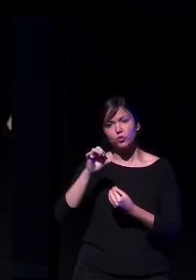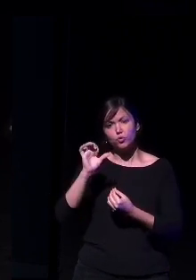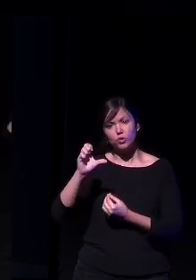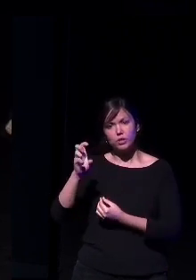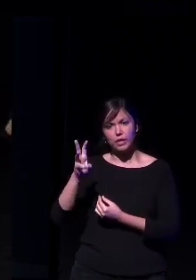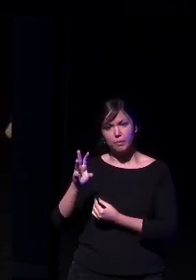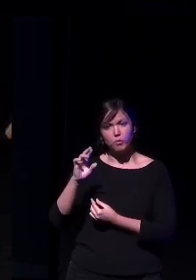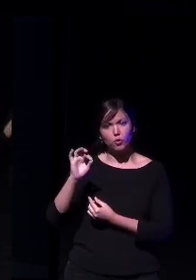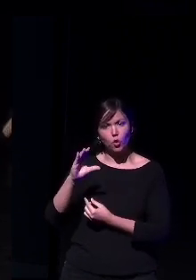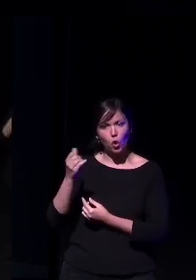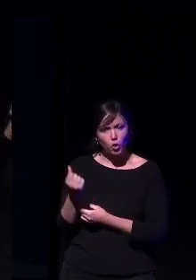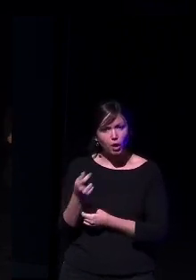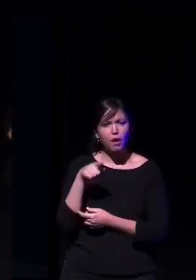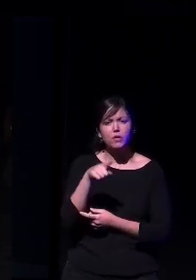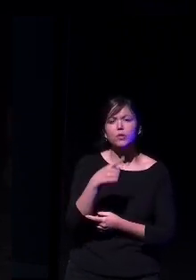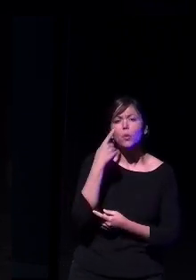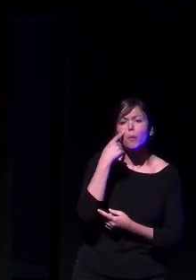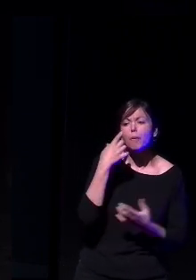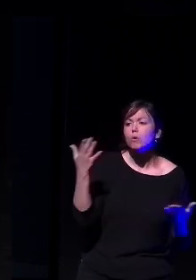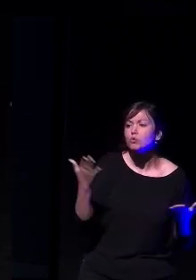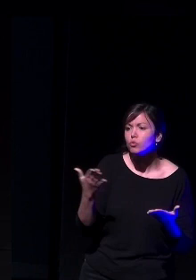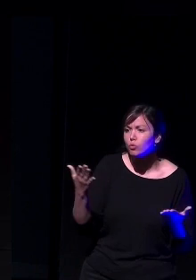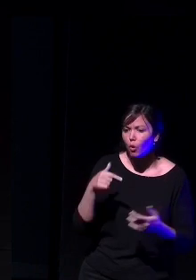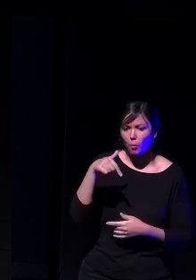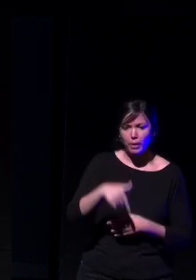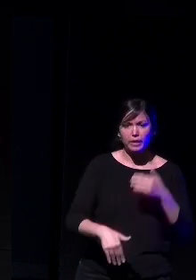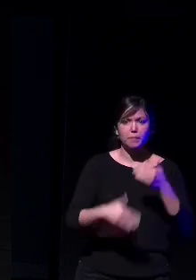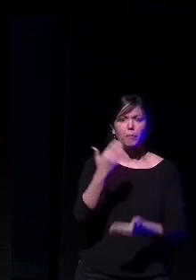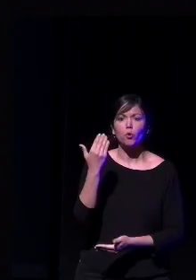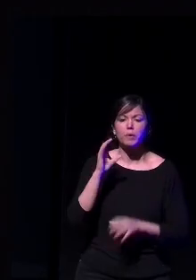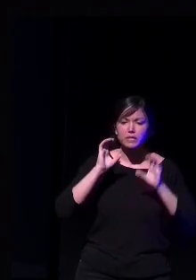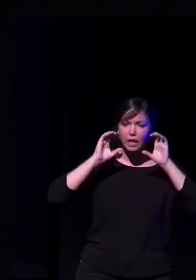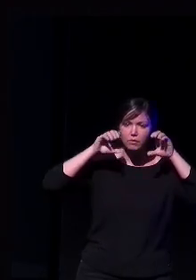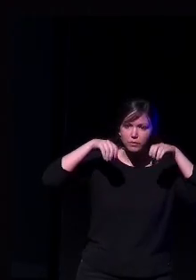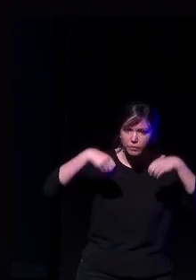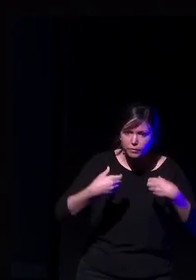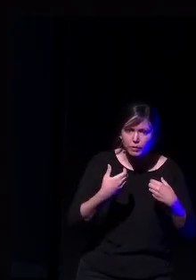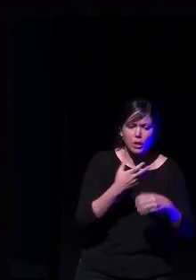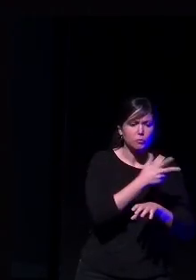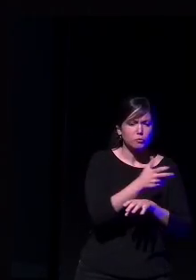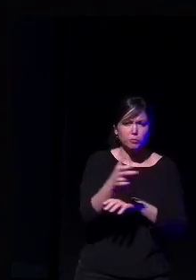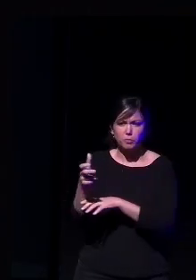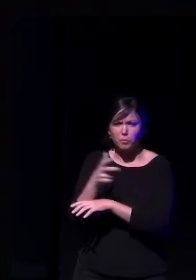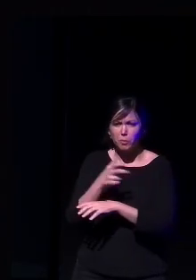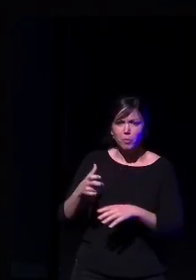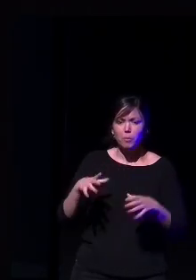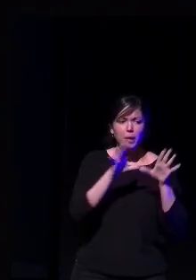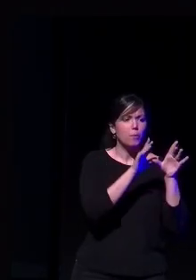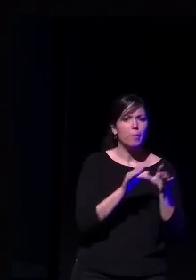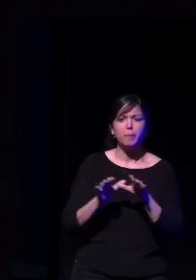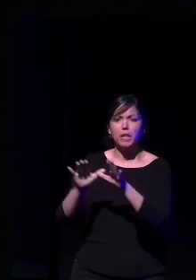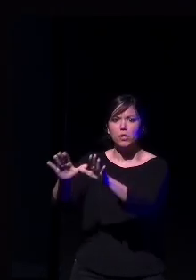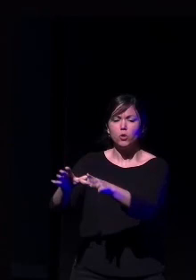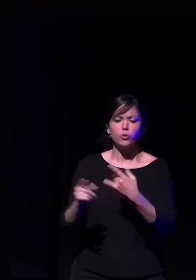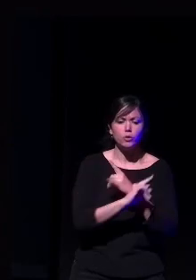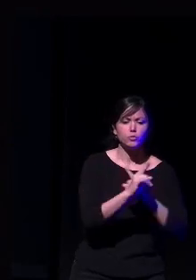ho veus això? Diu, aquí va passar molt blat de moro. Vam començar a ensufetar, van marxar les papallones, van marxar els ocells, no creixien les herbes.